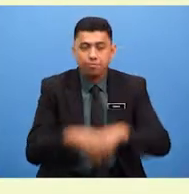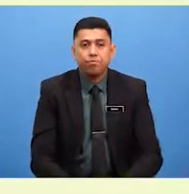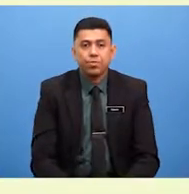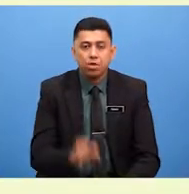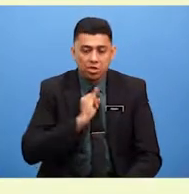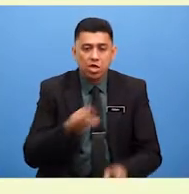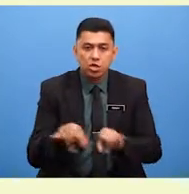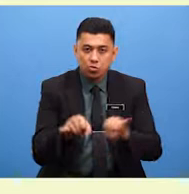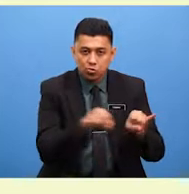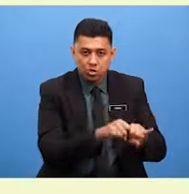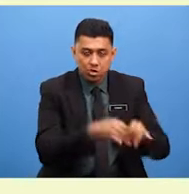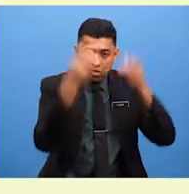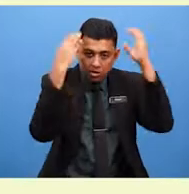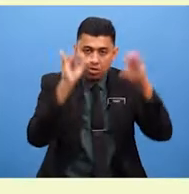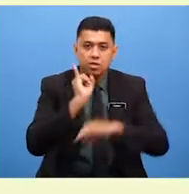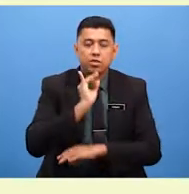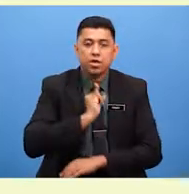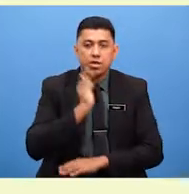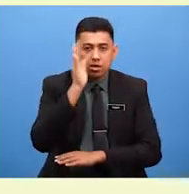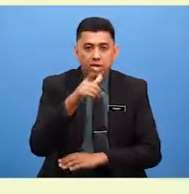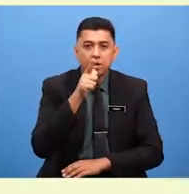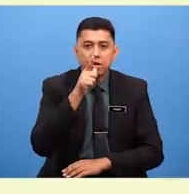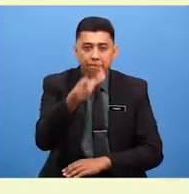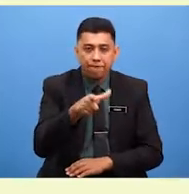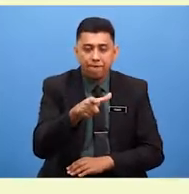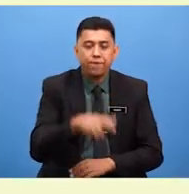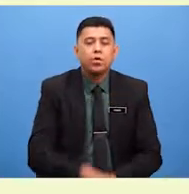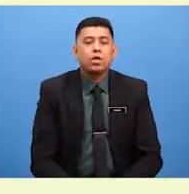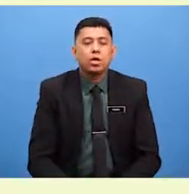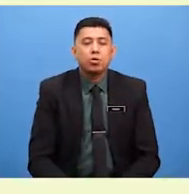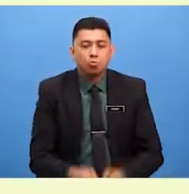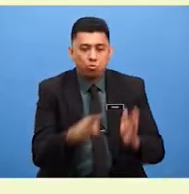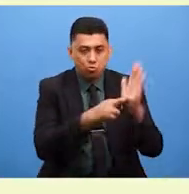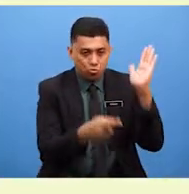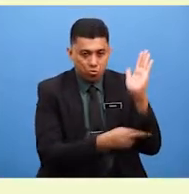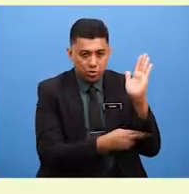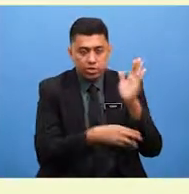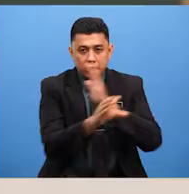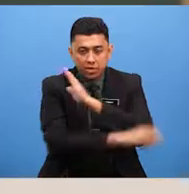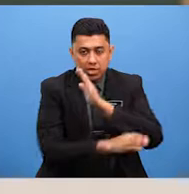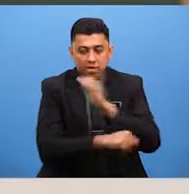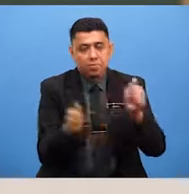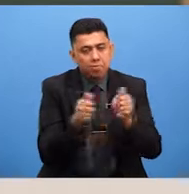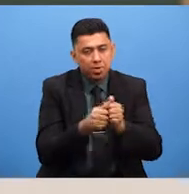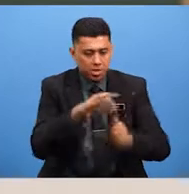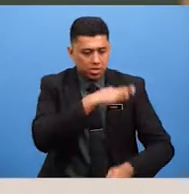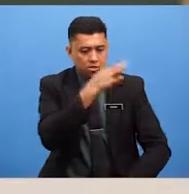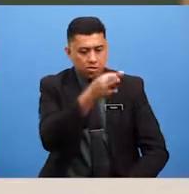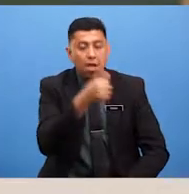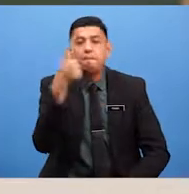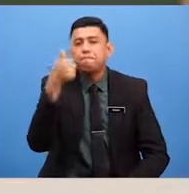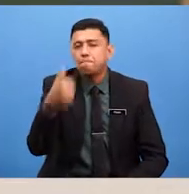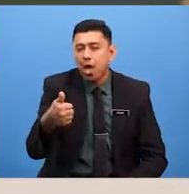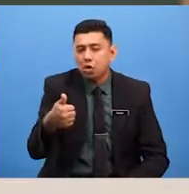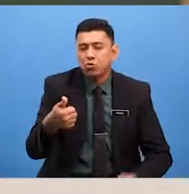Saya juga, Cikgu. Saya akan lafaz rukun negara dengan penuh semangat selepas ini. Bagus, anak-anak